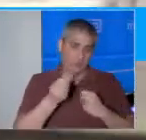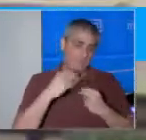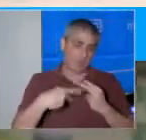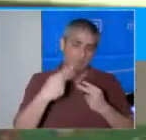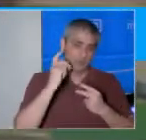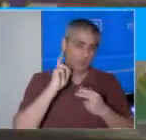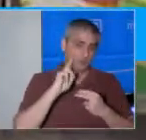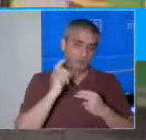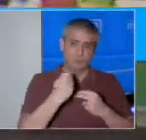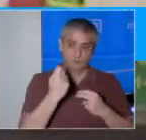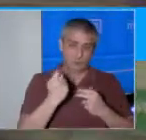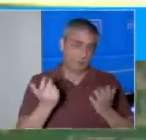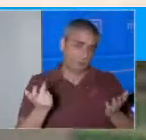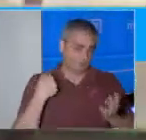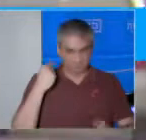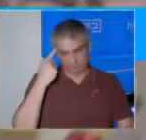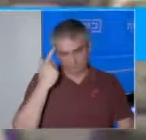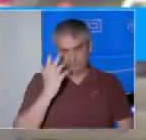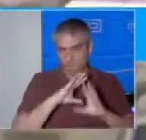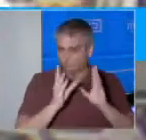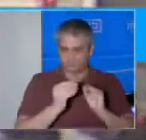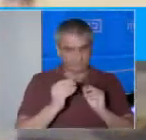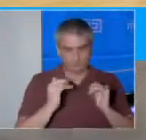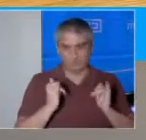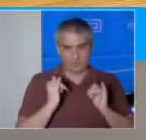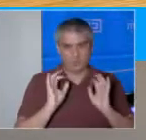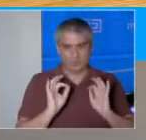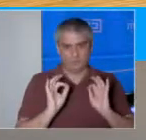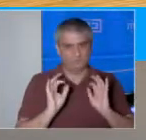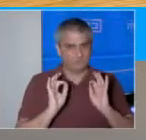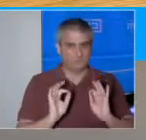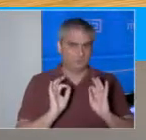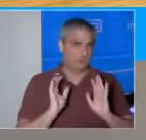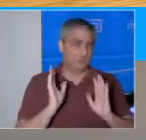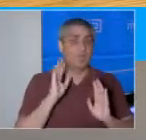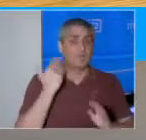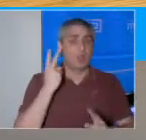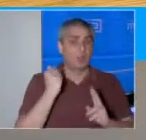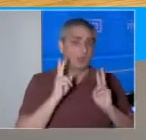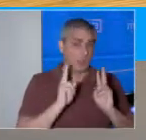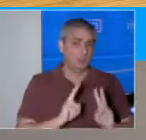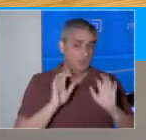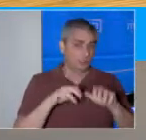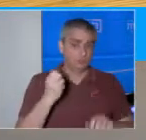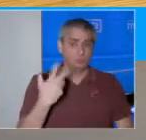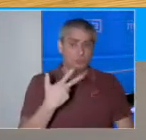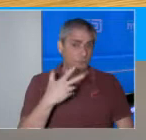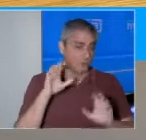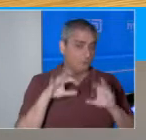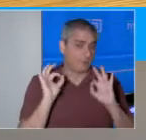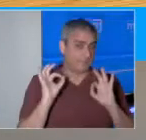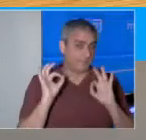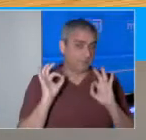ומחותיים, אז נדמה לי שבסך הכל החורף הזה הוא בסדר. למרות שהייתה עצירה, שמים שלושה שבועות לא ירד